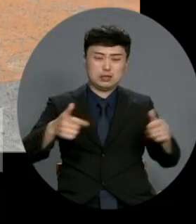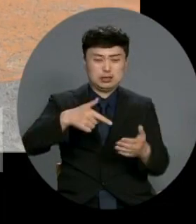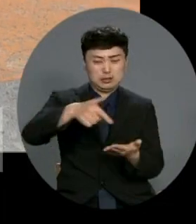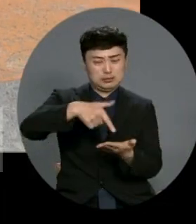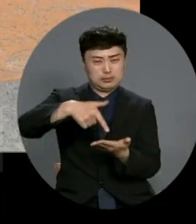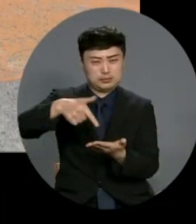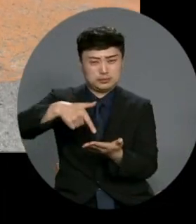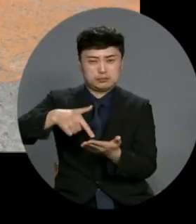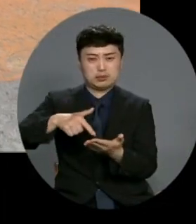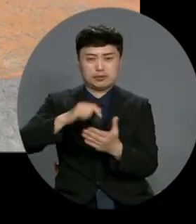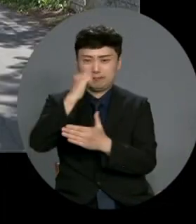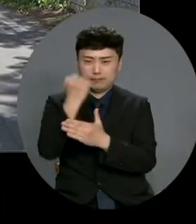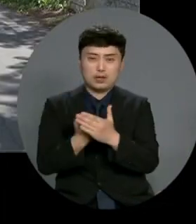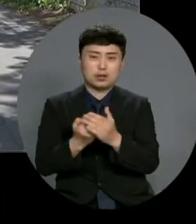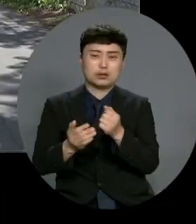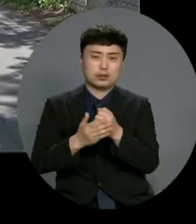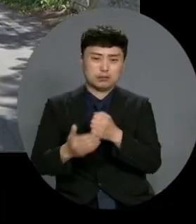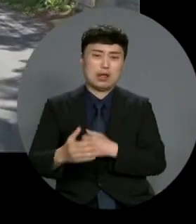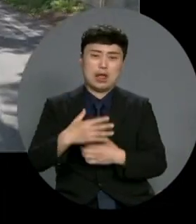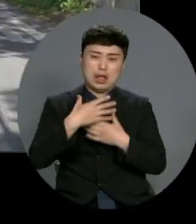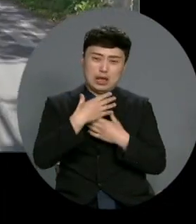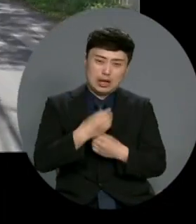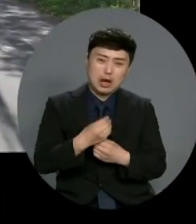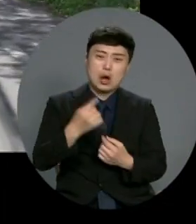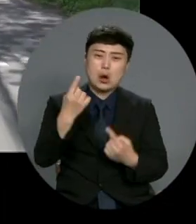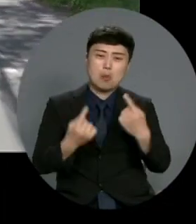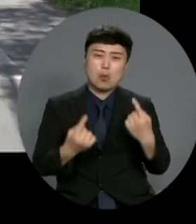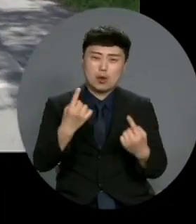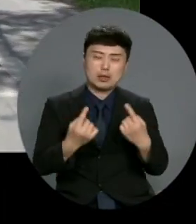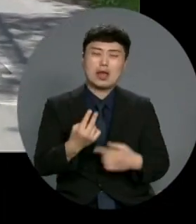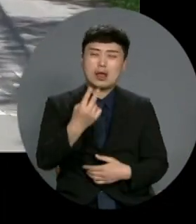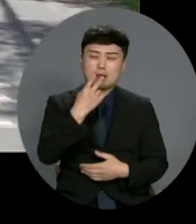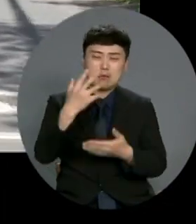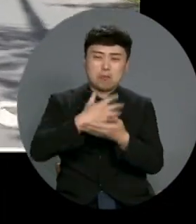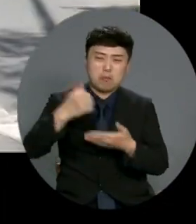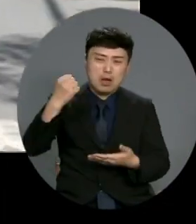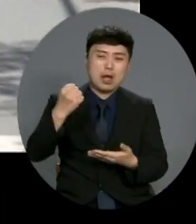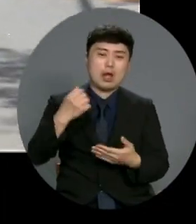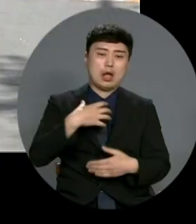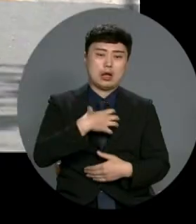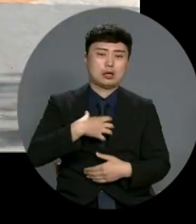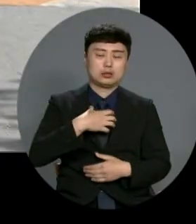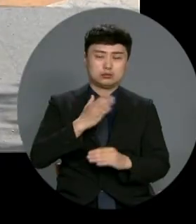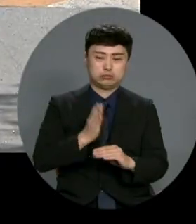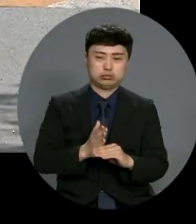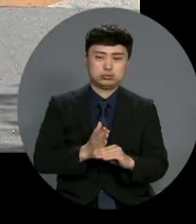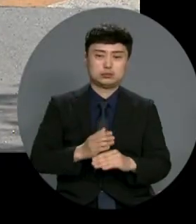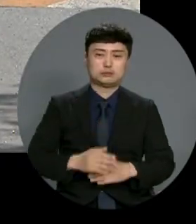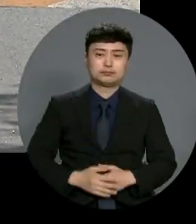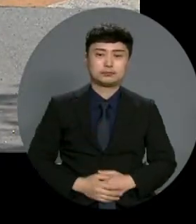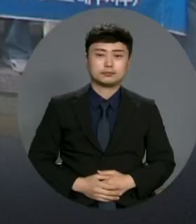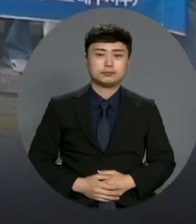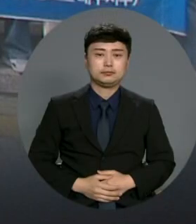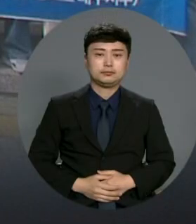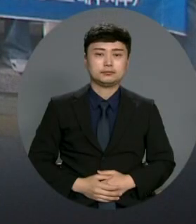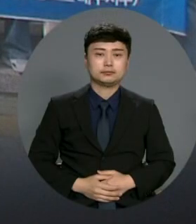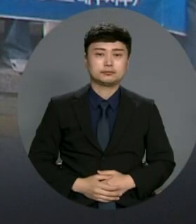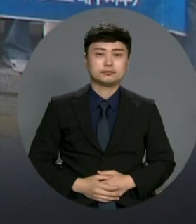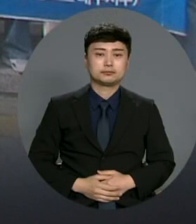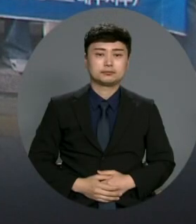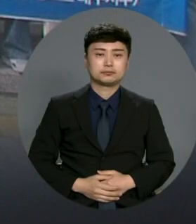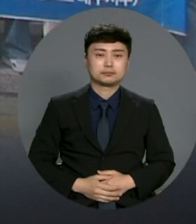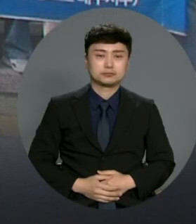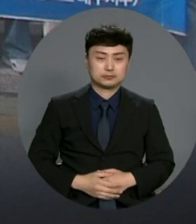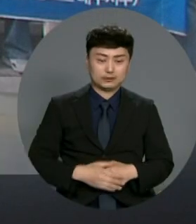부서진 과속방지턱. 안전은커녕 시민 목숨을 위협합니다. MBC 뉴스 손은민입니다.